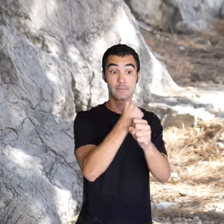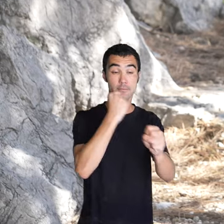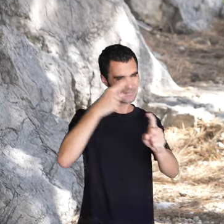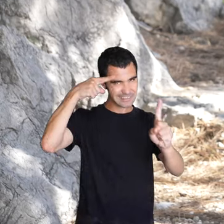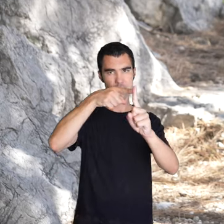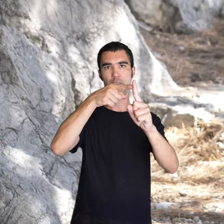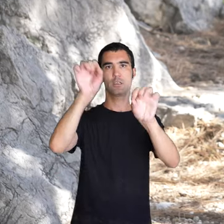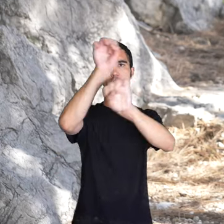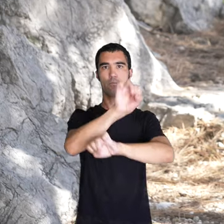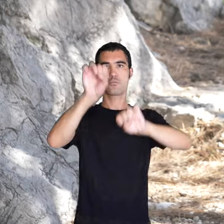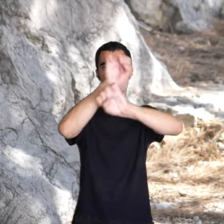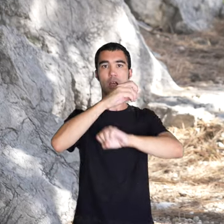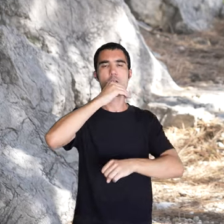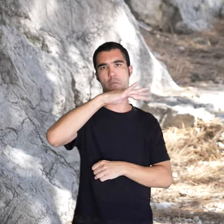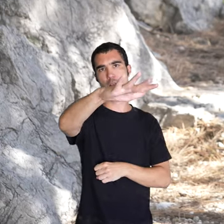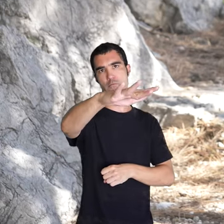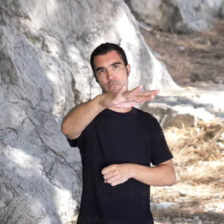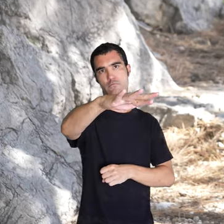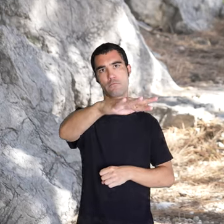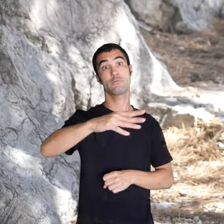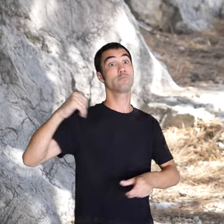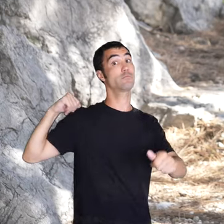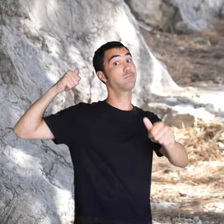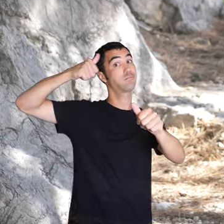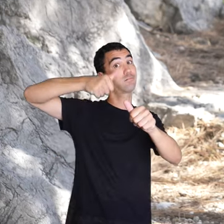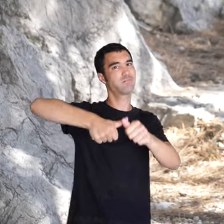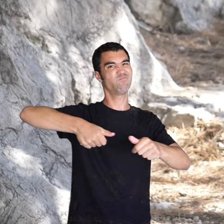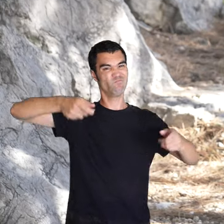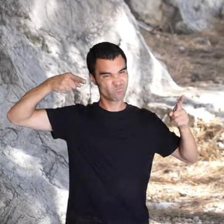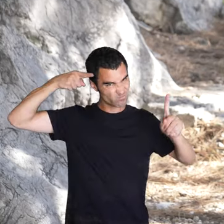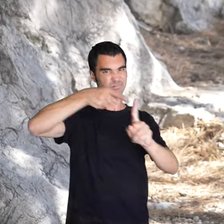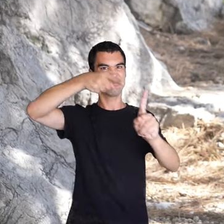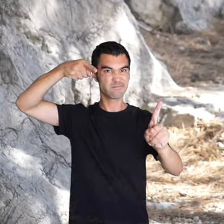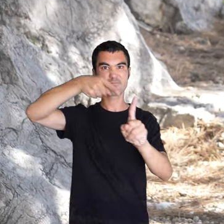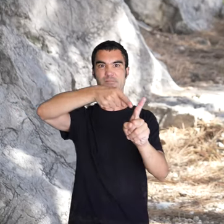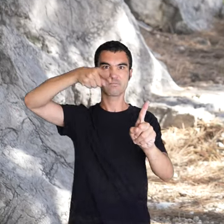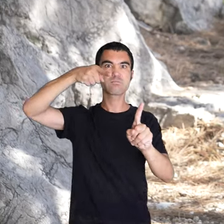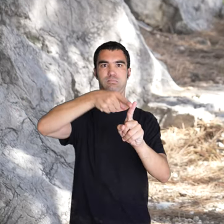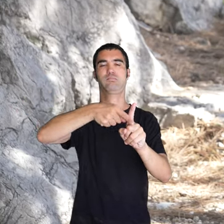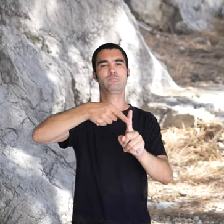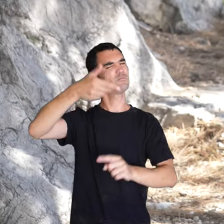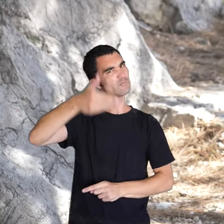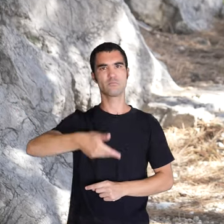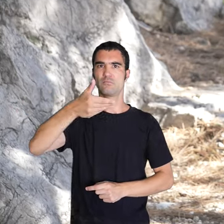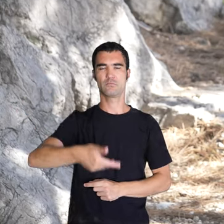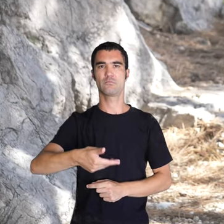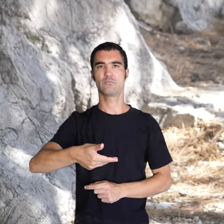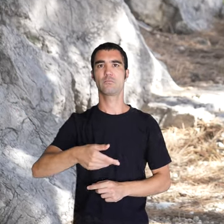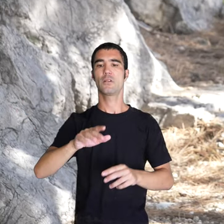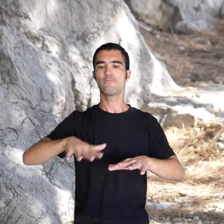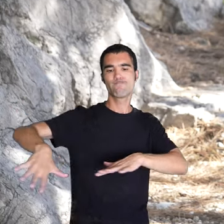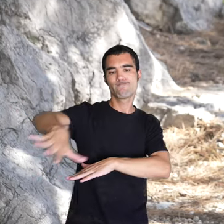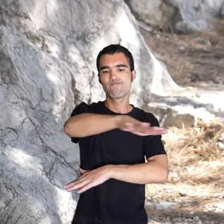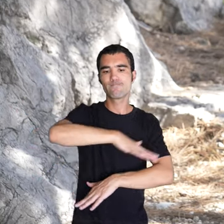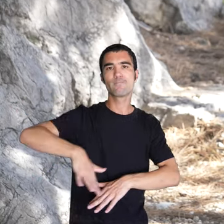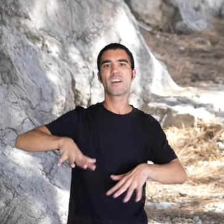protecció de la mà, que això fa estona que no us hi pegam, també, en tema de